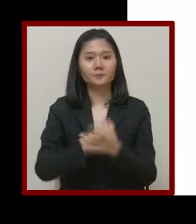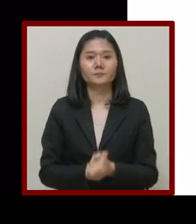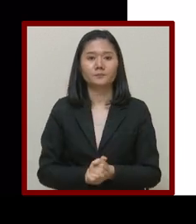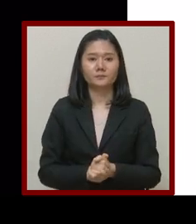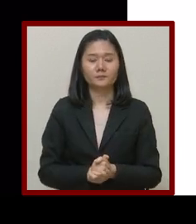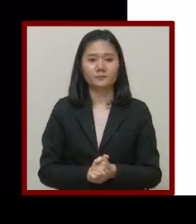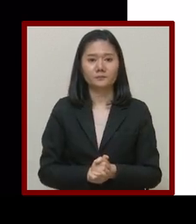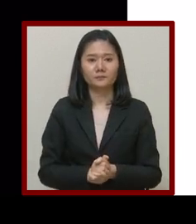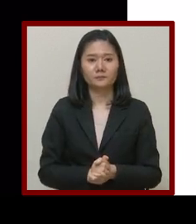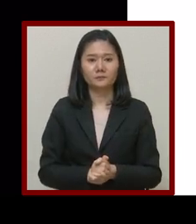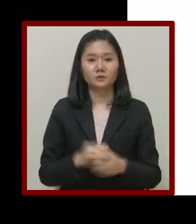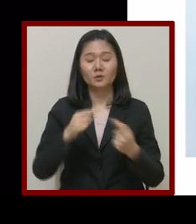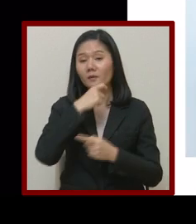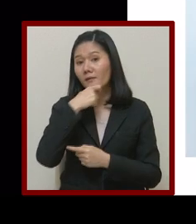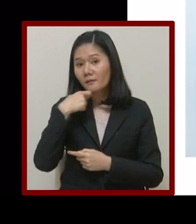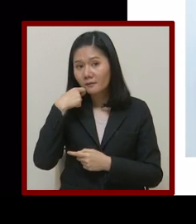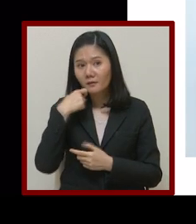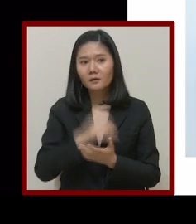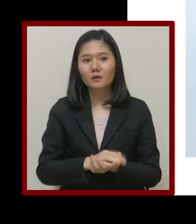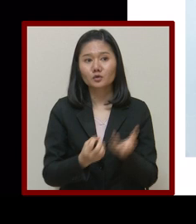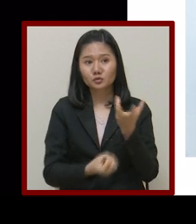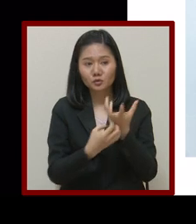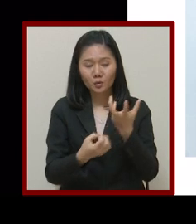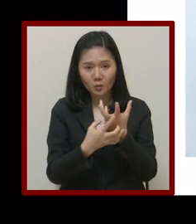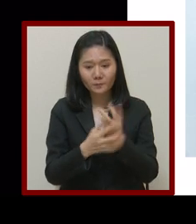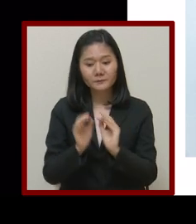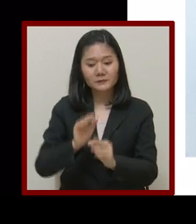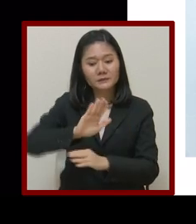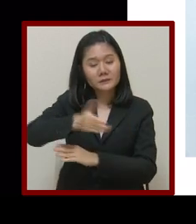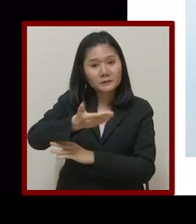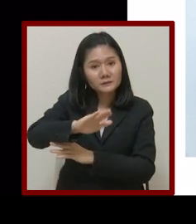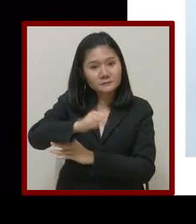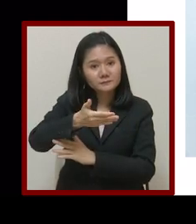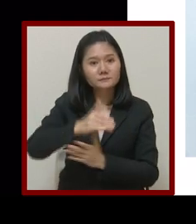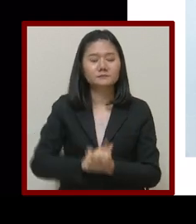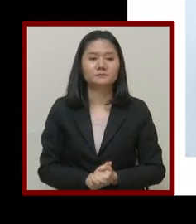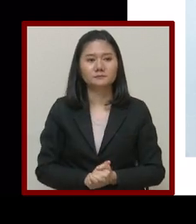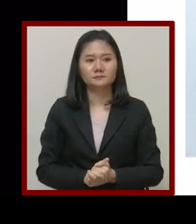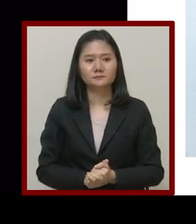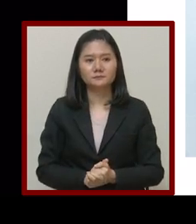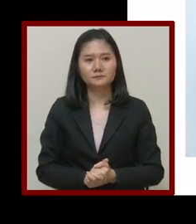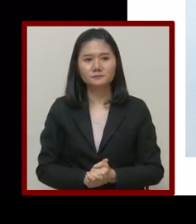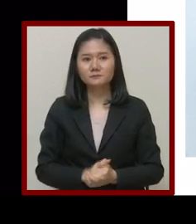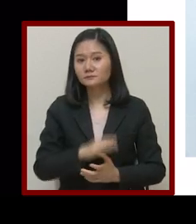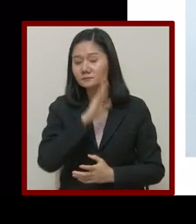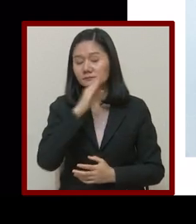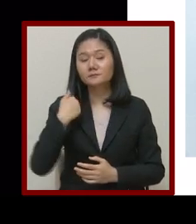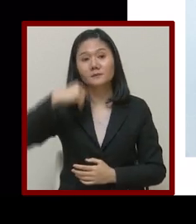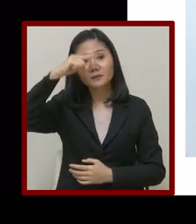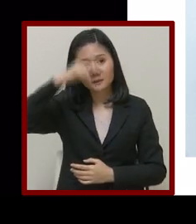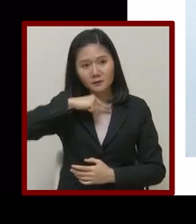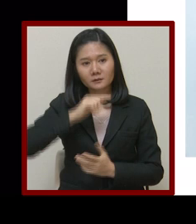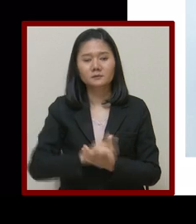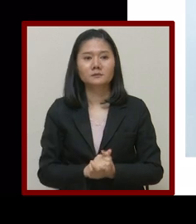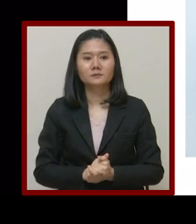เป็นแบบแห้งๆนะลวกต้มนึ่งย่างนะหรือถ้าเป็นแบบไทยเรา